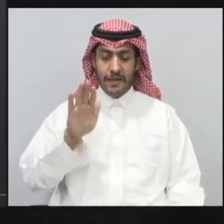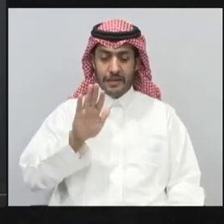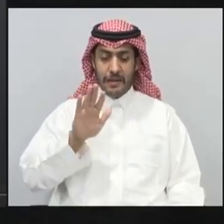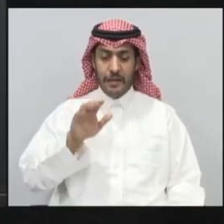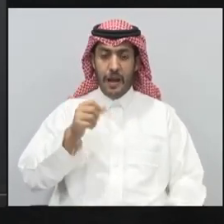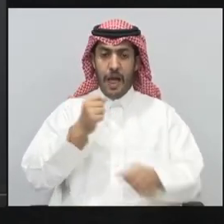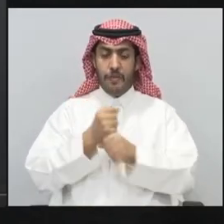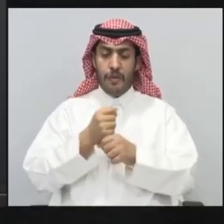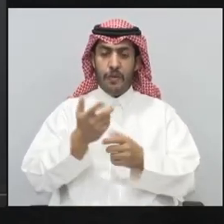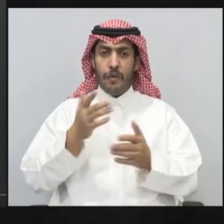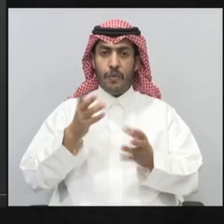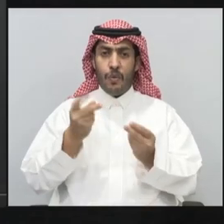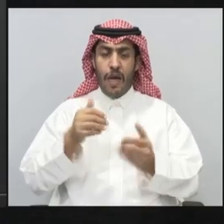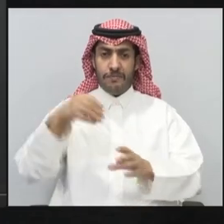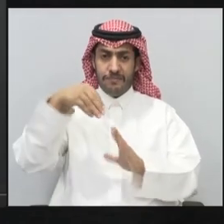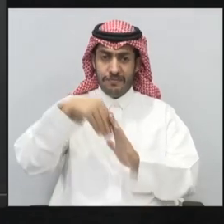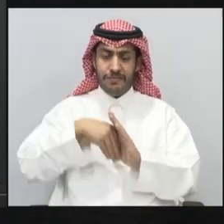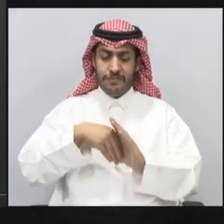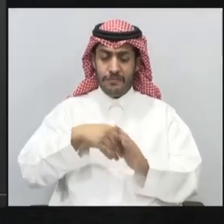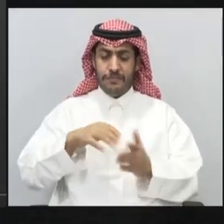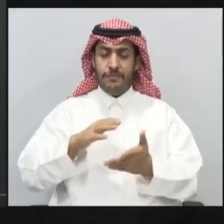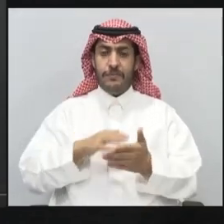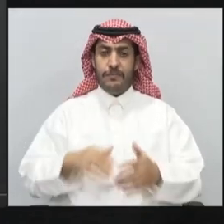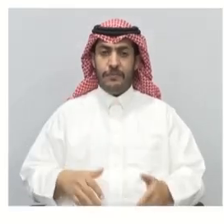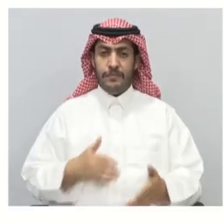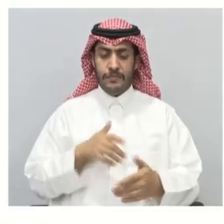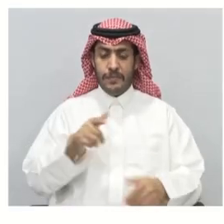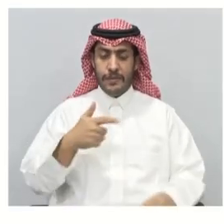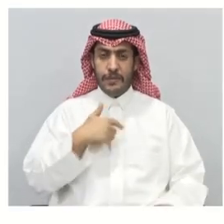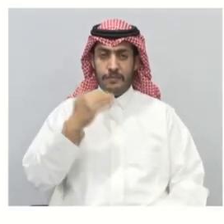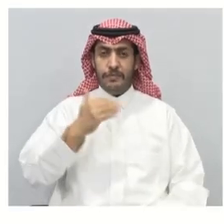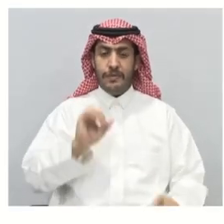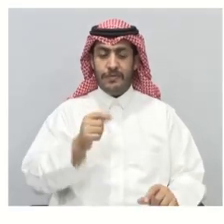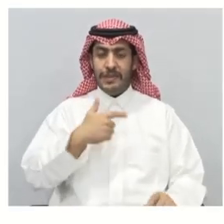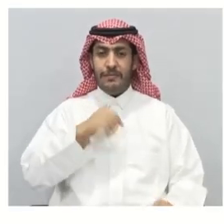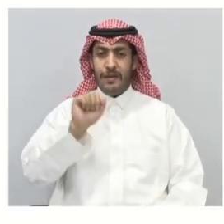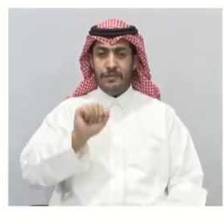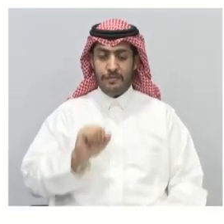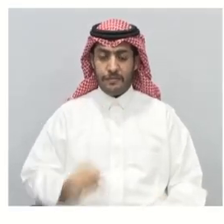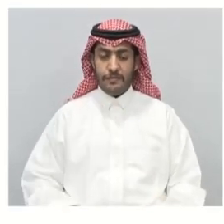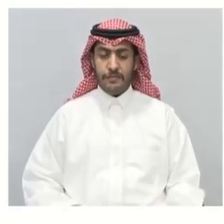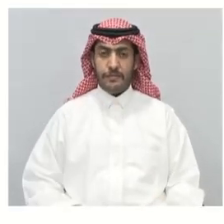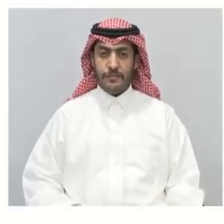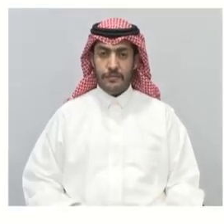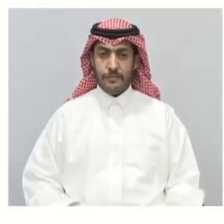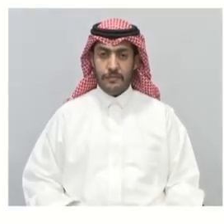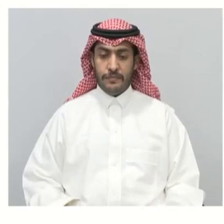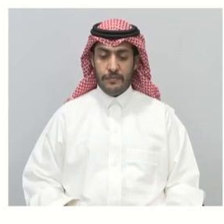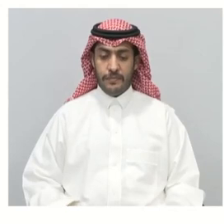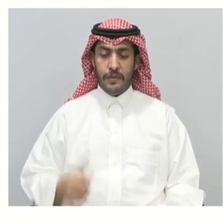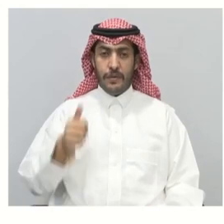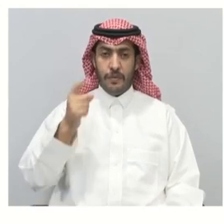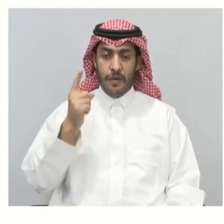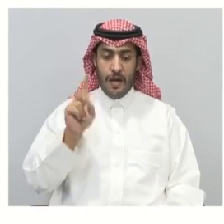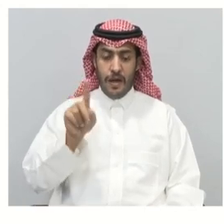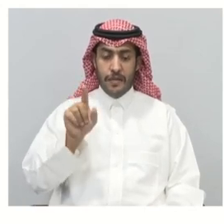تدمير التربه بئس العمل تدمير التربه هنا ايضا انت تحاكي هذه الجمله طبعا لاحظ هنا واحد